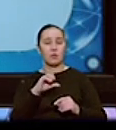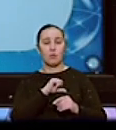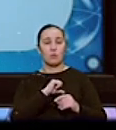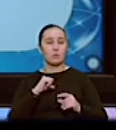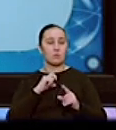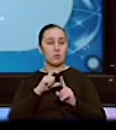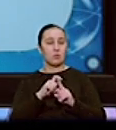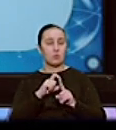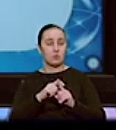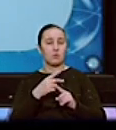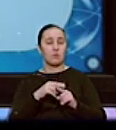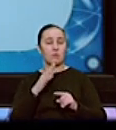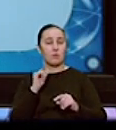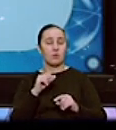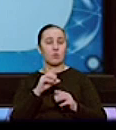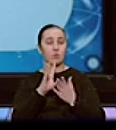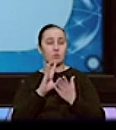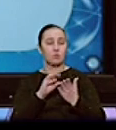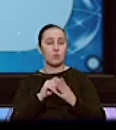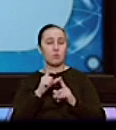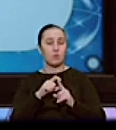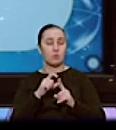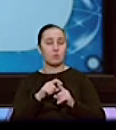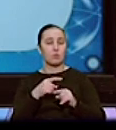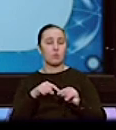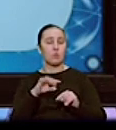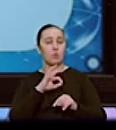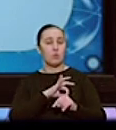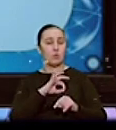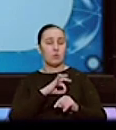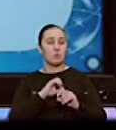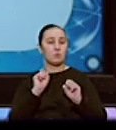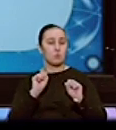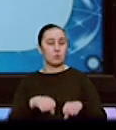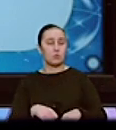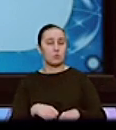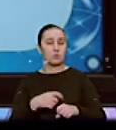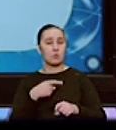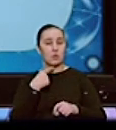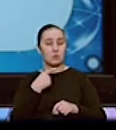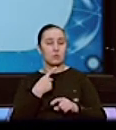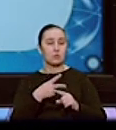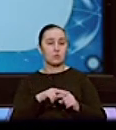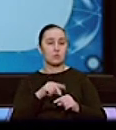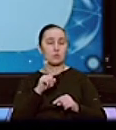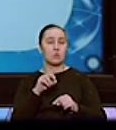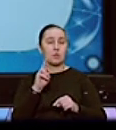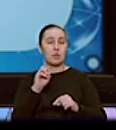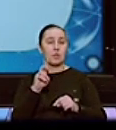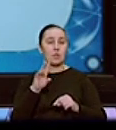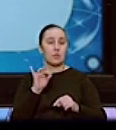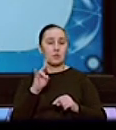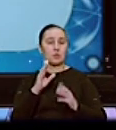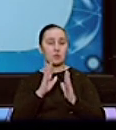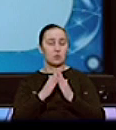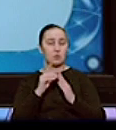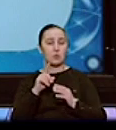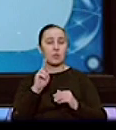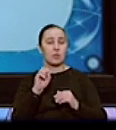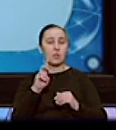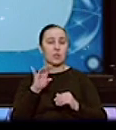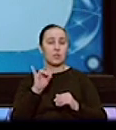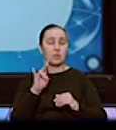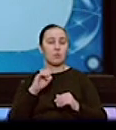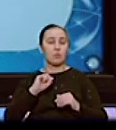o'z ma'nosida va ko'chma ma'noda ham qo'llanishi mumkin. Aytingchi, qalin kitob,